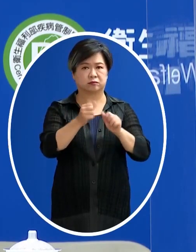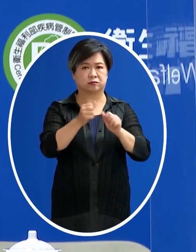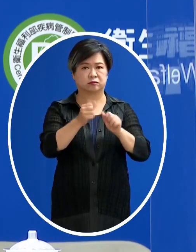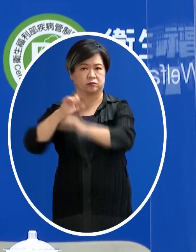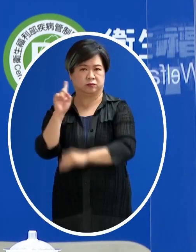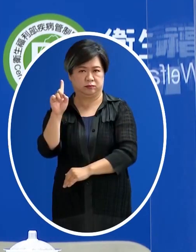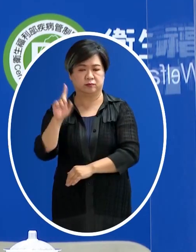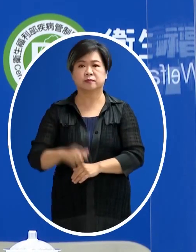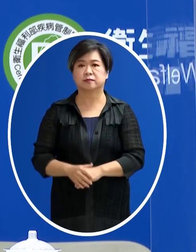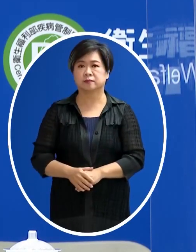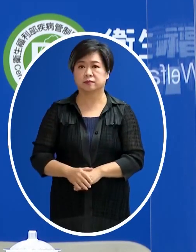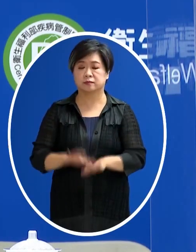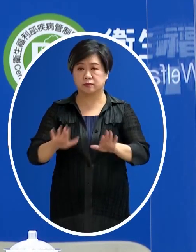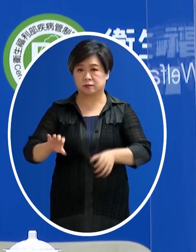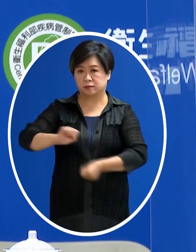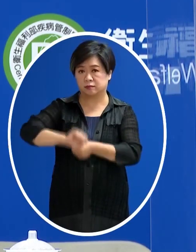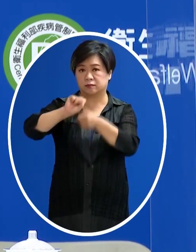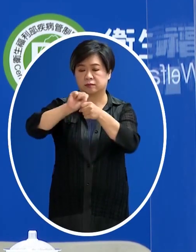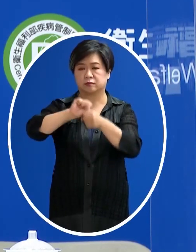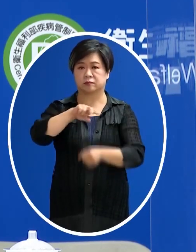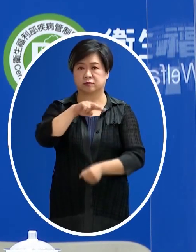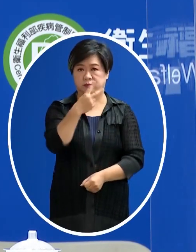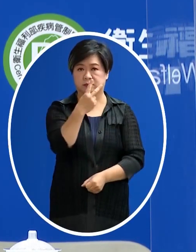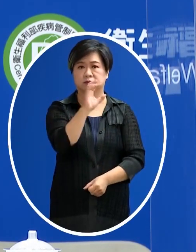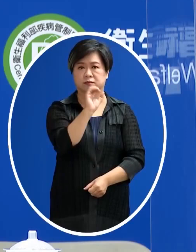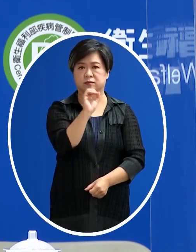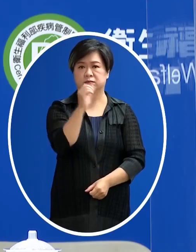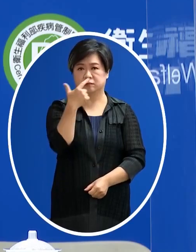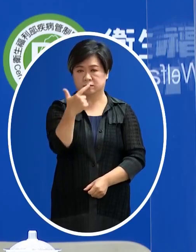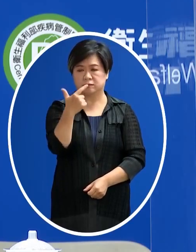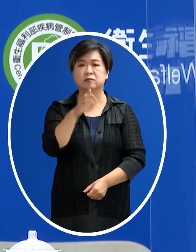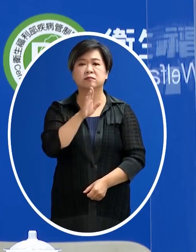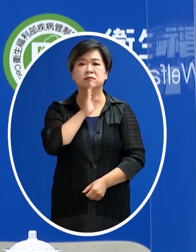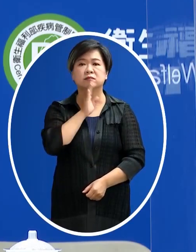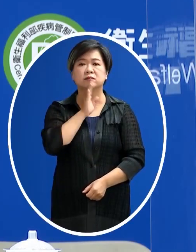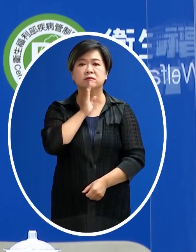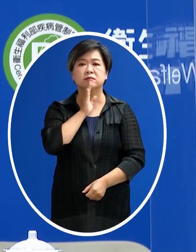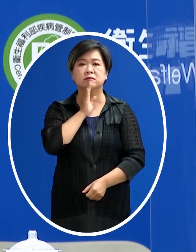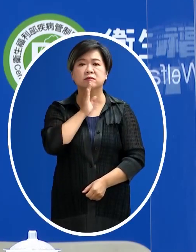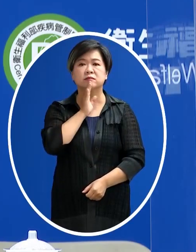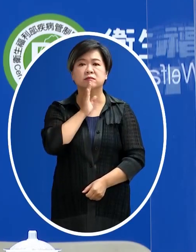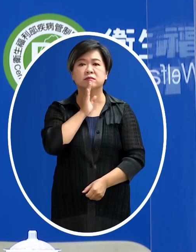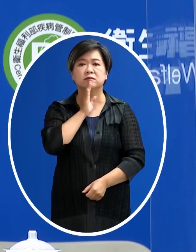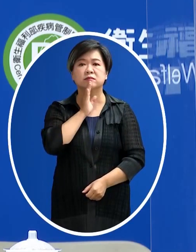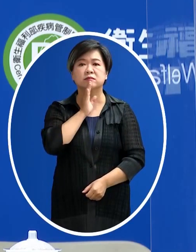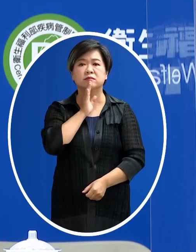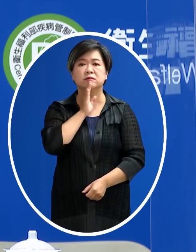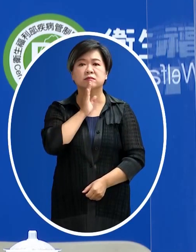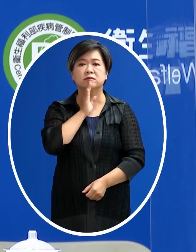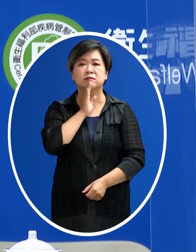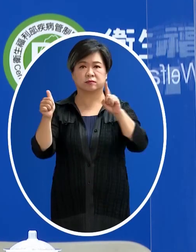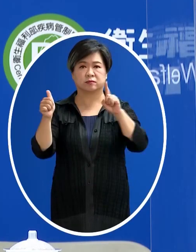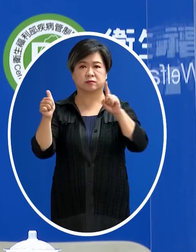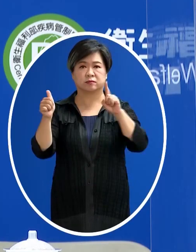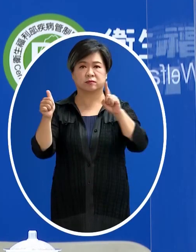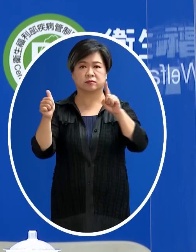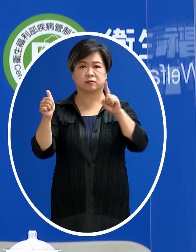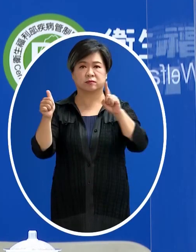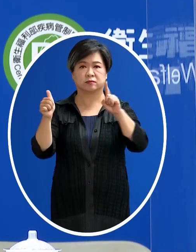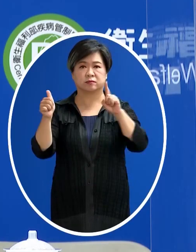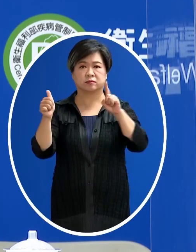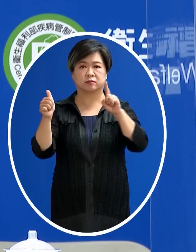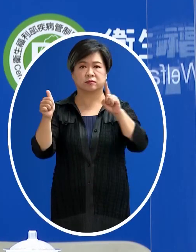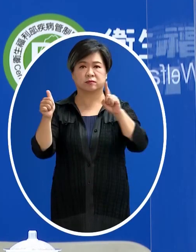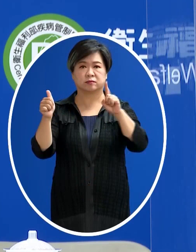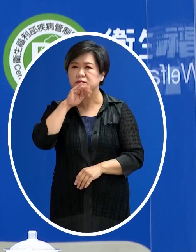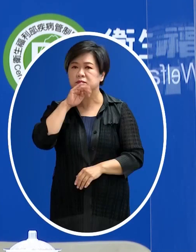那今天所新增的206例的本土个案为90男，116名女性，年纪介于